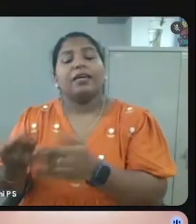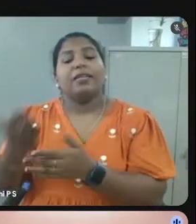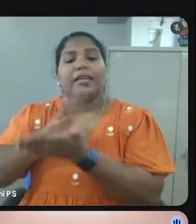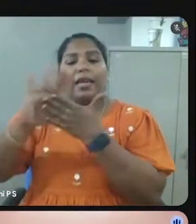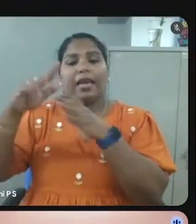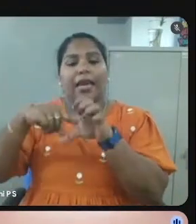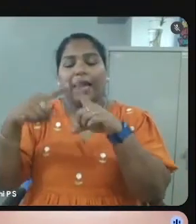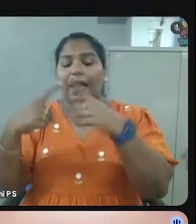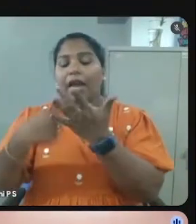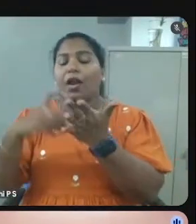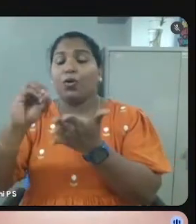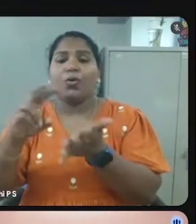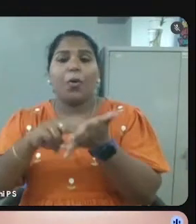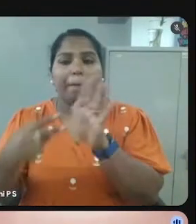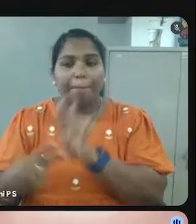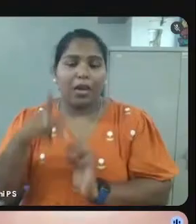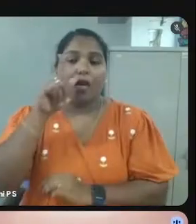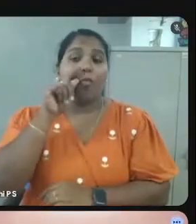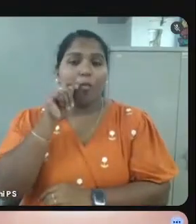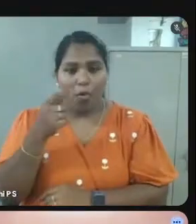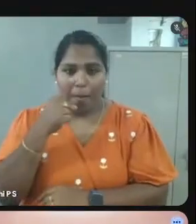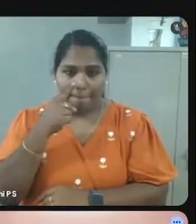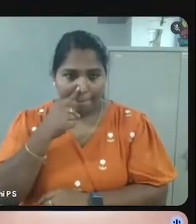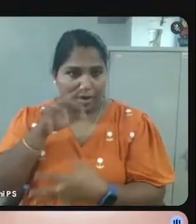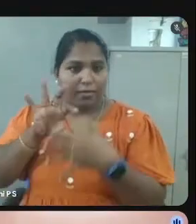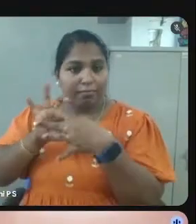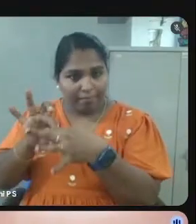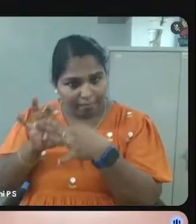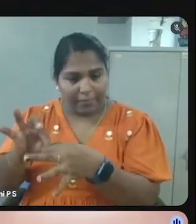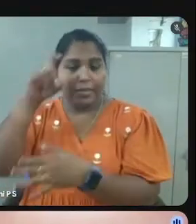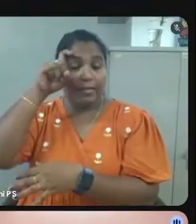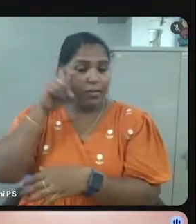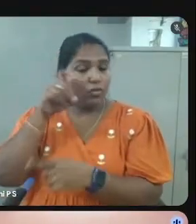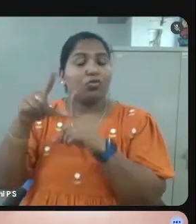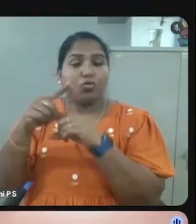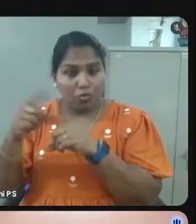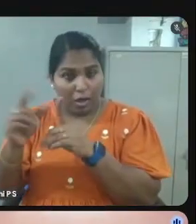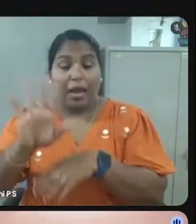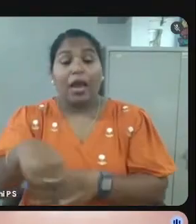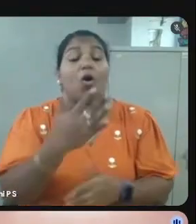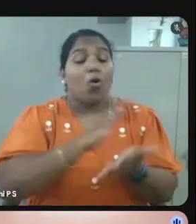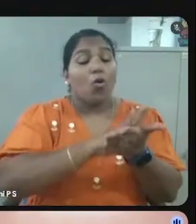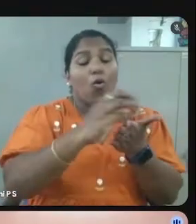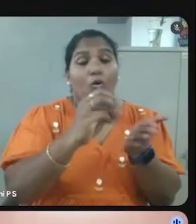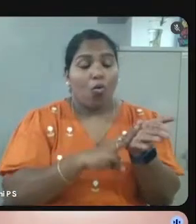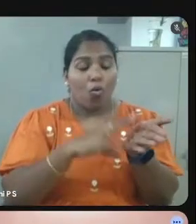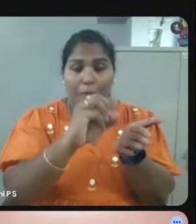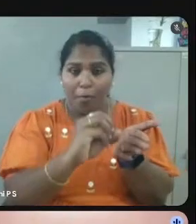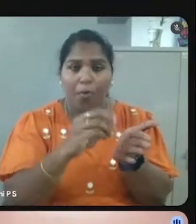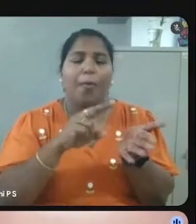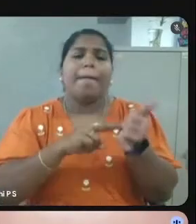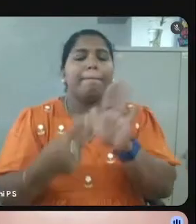ആക്ടിവിറ്റിയും ഒരു ആണും പെണ്ണും തമ്മിലുള്ള റിലേഷൻഷിപ്പ് ആണ്. ഹോമോസെക്ഷുവൽ ഒരു ആണും പെണ്ണും തമ്മിലുള്ള റിലേഷൻഷിപ്പ്